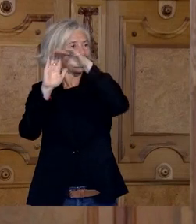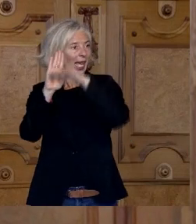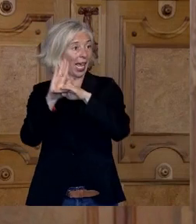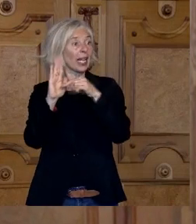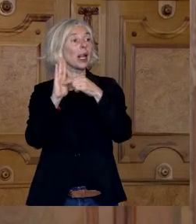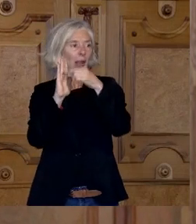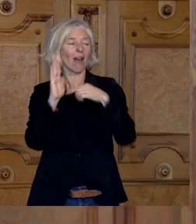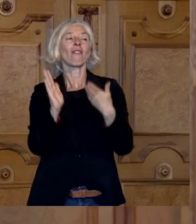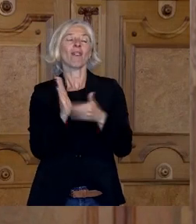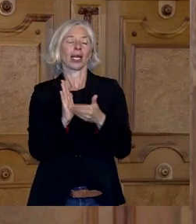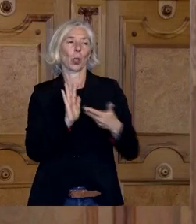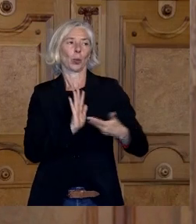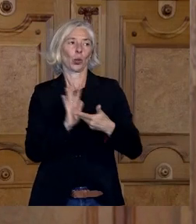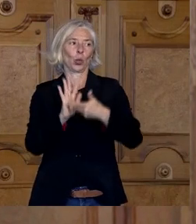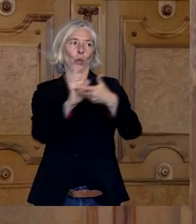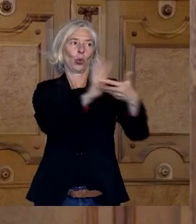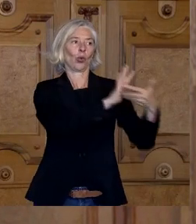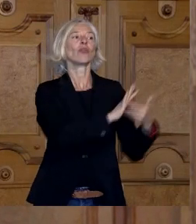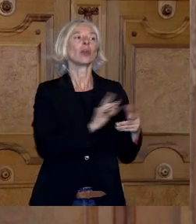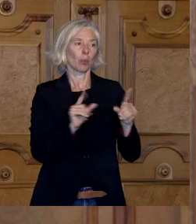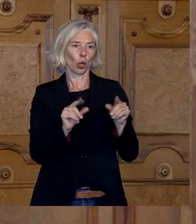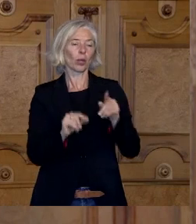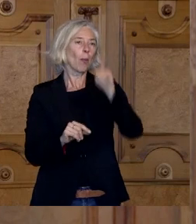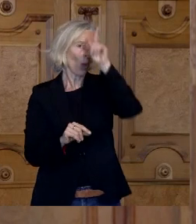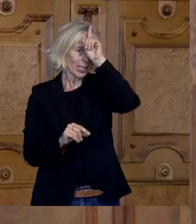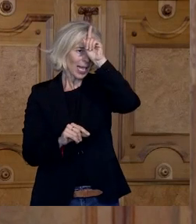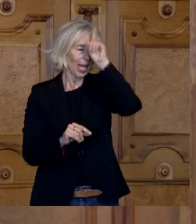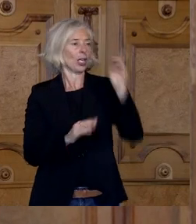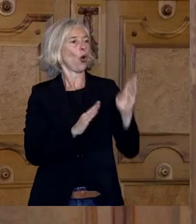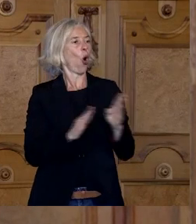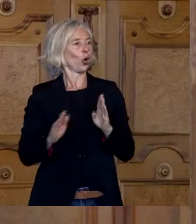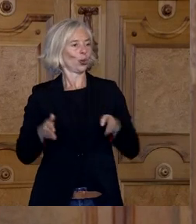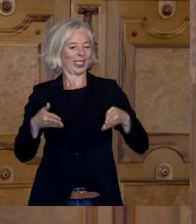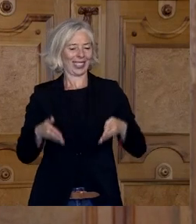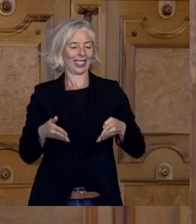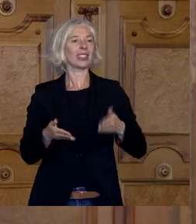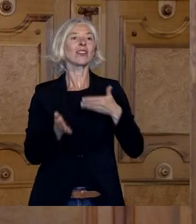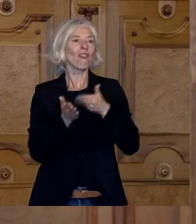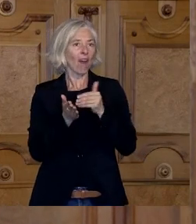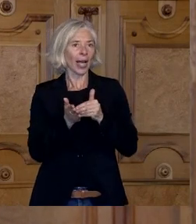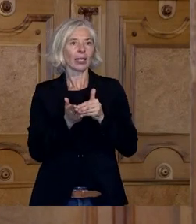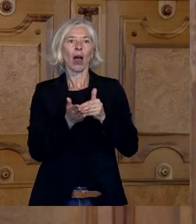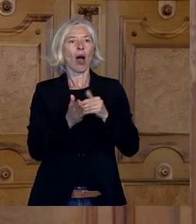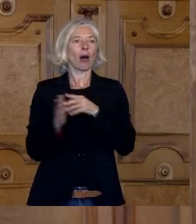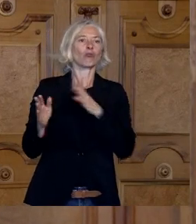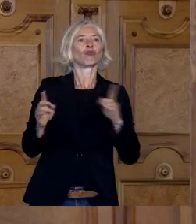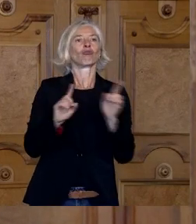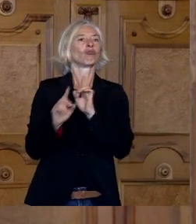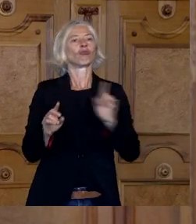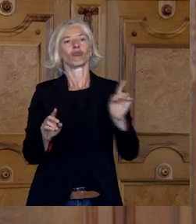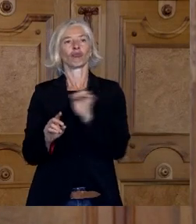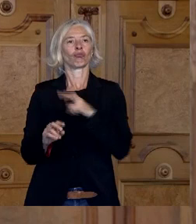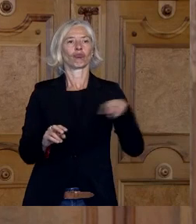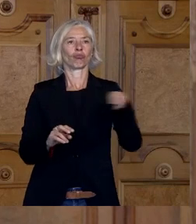und Ordnungsdienst. Das heißt, die Begehungen auf den Plätzen der Stadt, in den Parks, auch am Kuhsee, an den Wertachufern, am